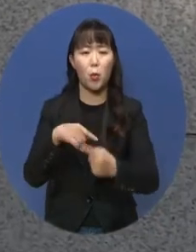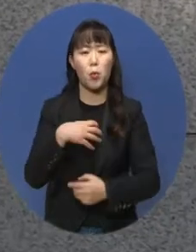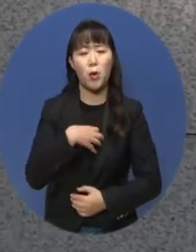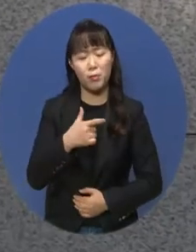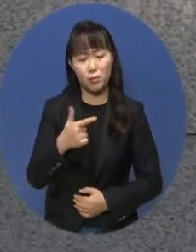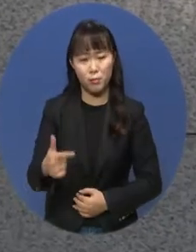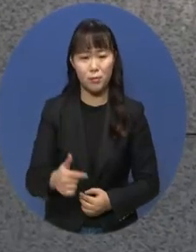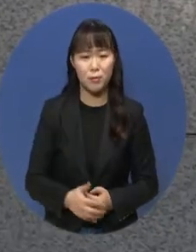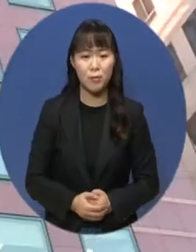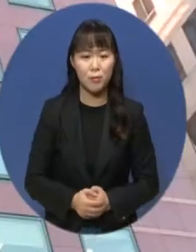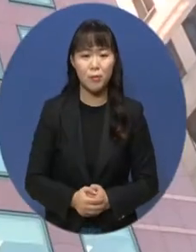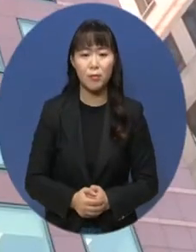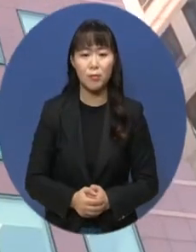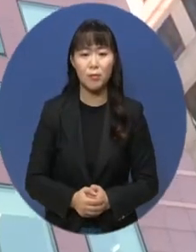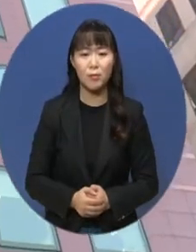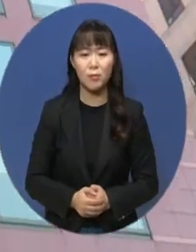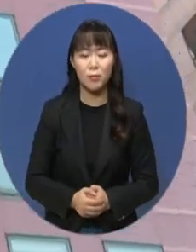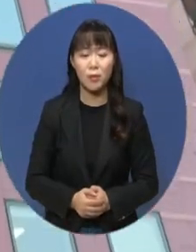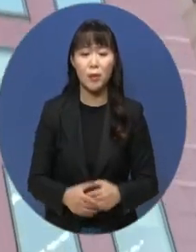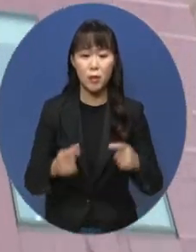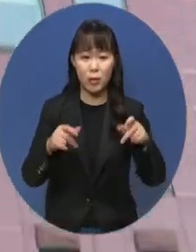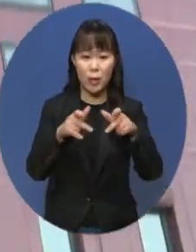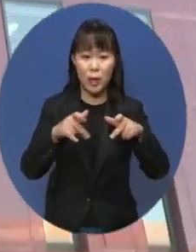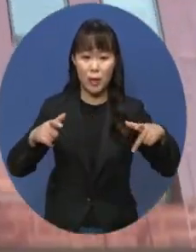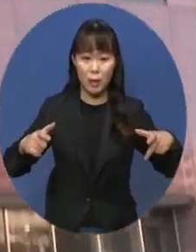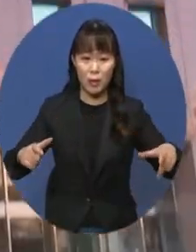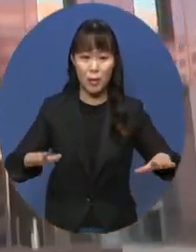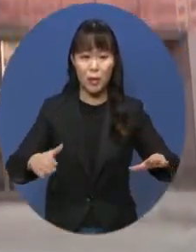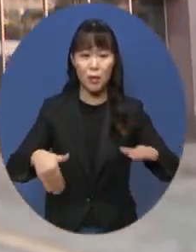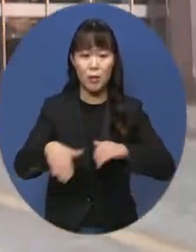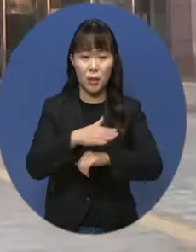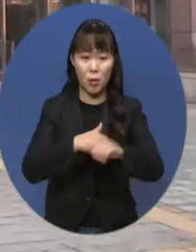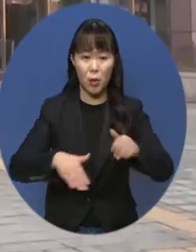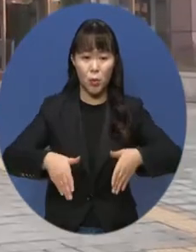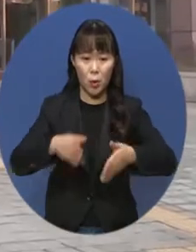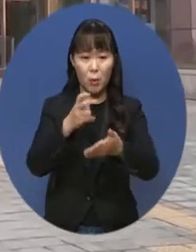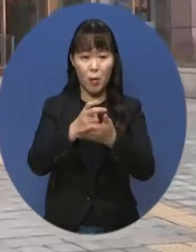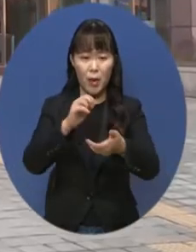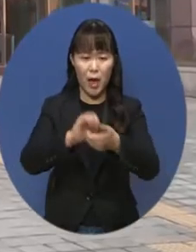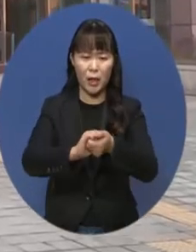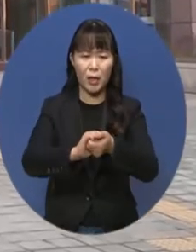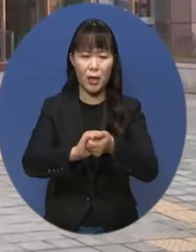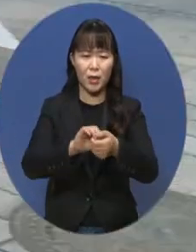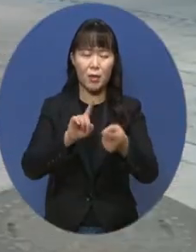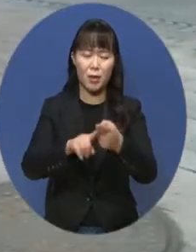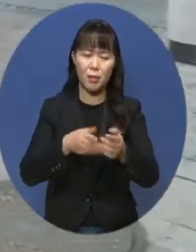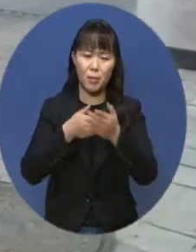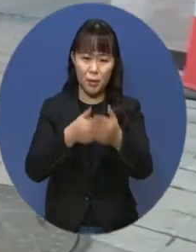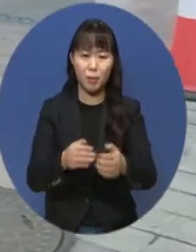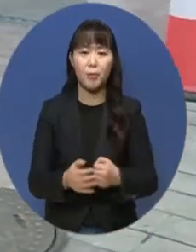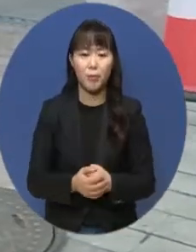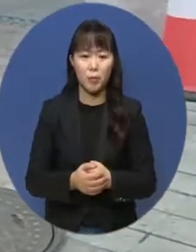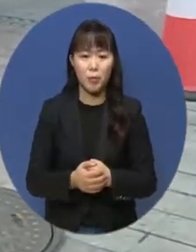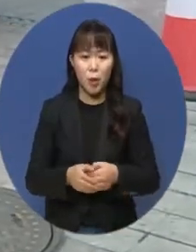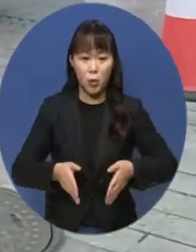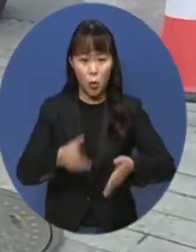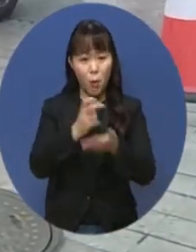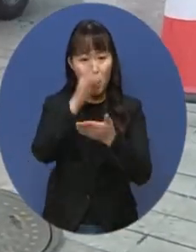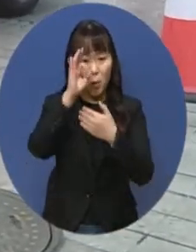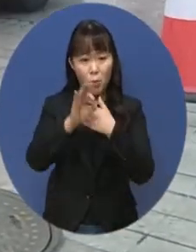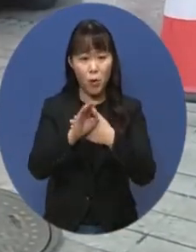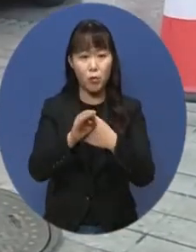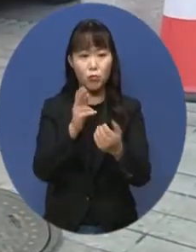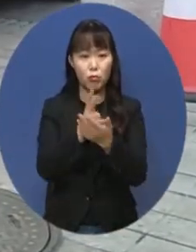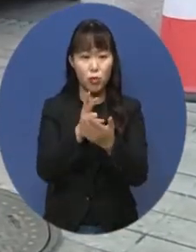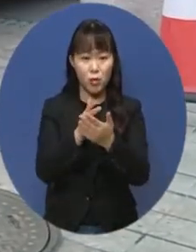실정입니다 이에 대해 장애 게는 현행 도로 법의 한계를 지적했습니다 도로 법에서는 주차장 차량